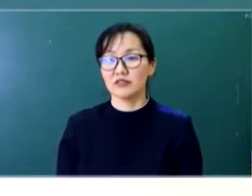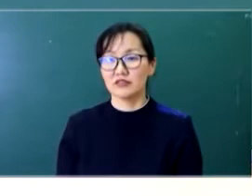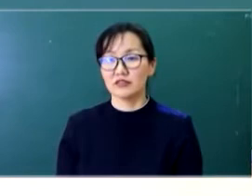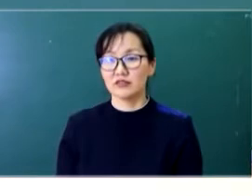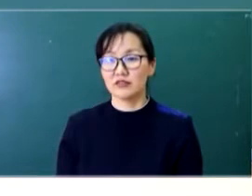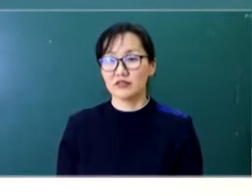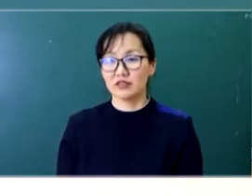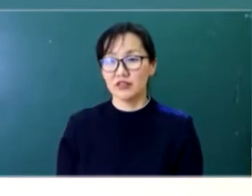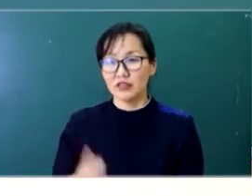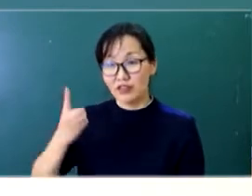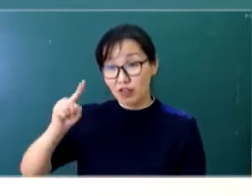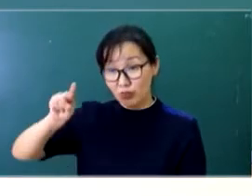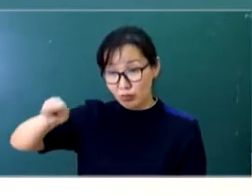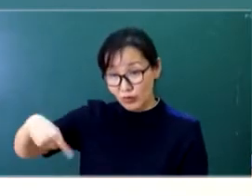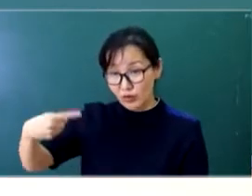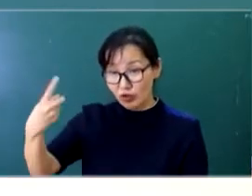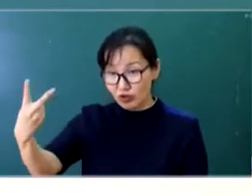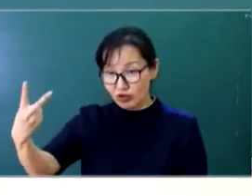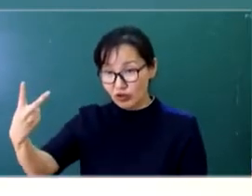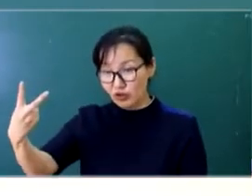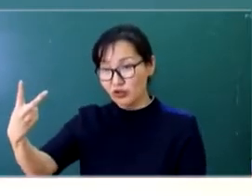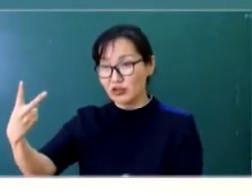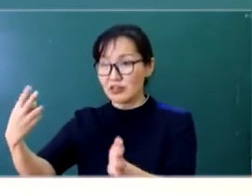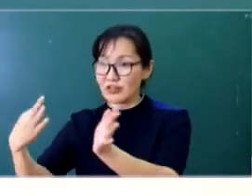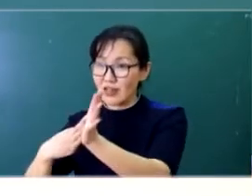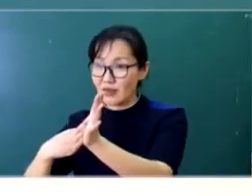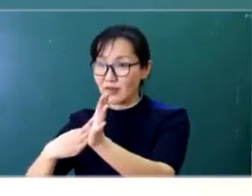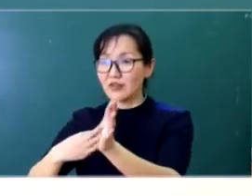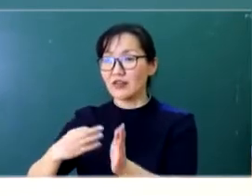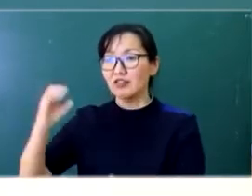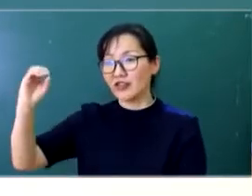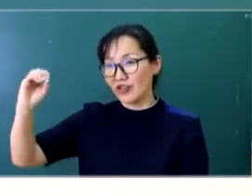нэмж хасахдаа бид нар тодорхой хэмжээгээр орон гүцээхийн тулд цэг тавиад бичиж болно.